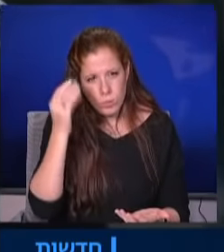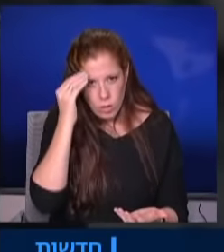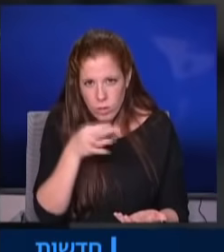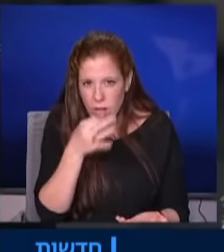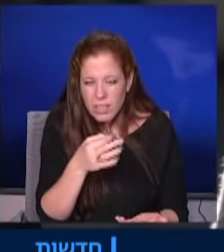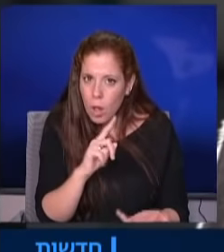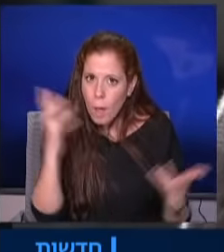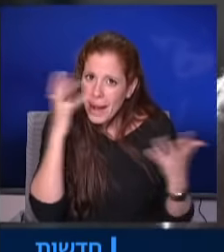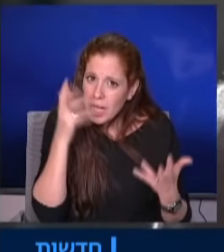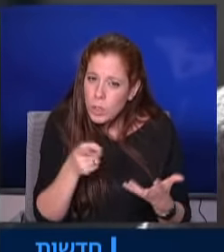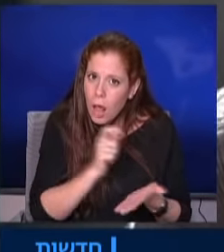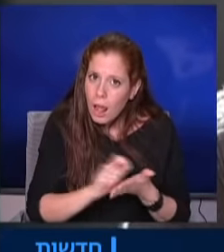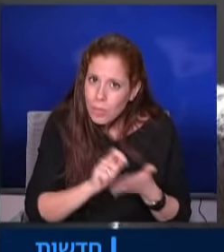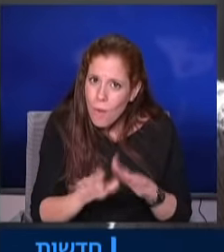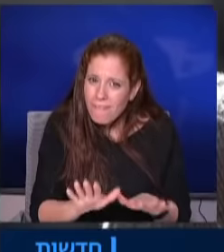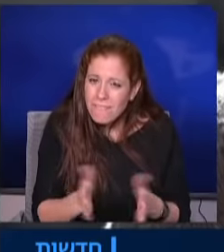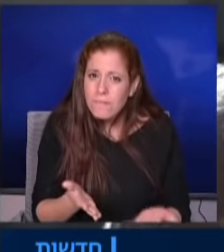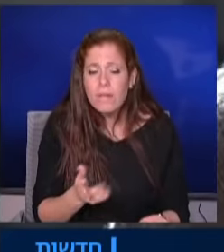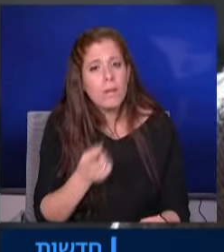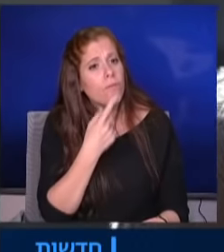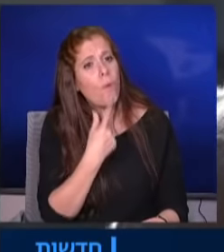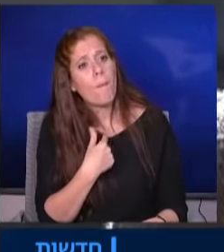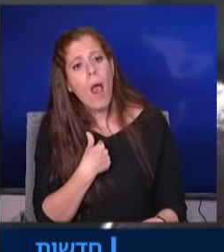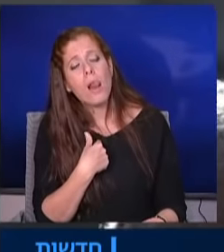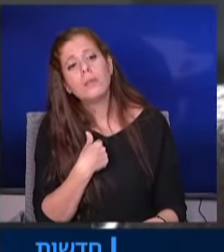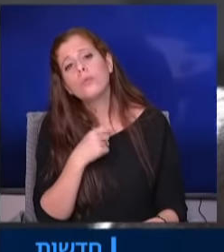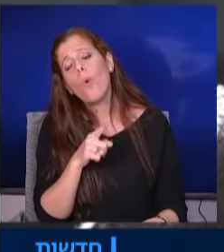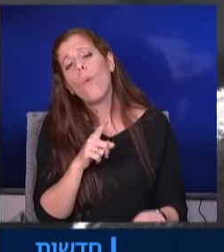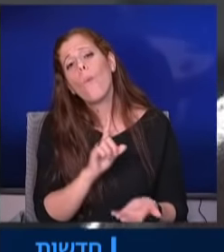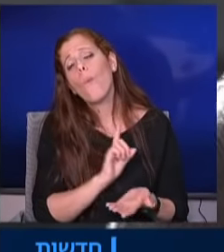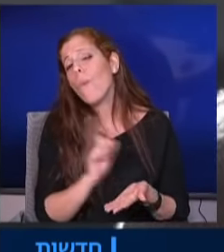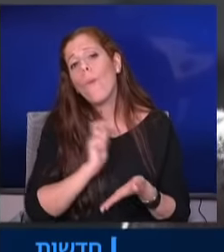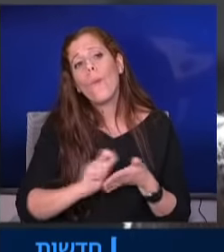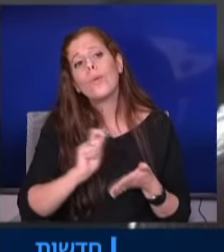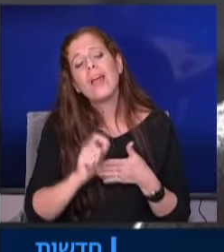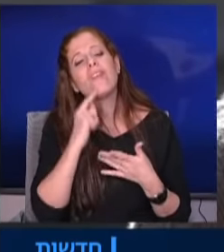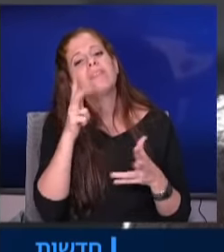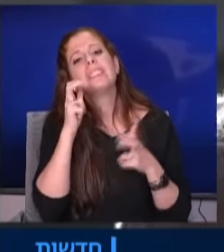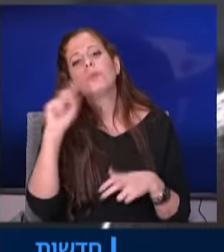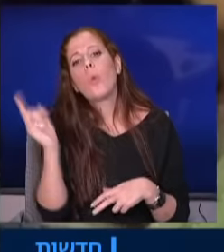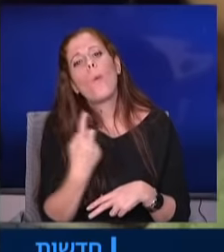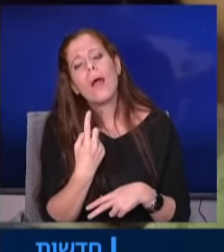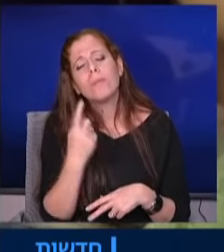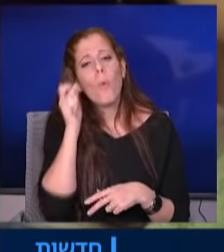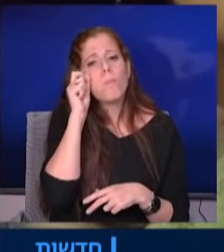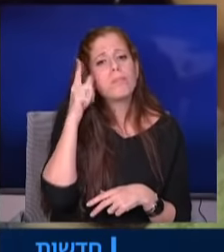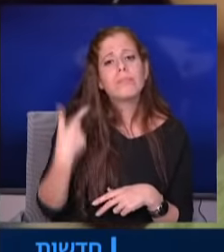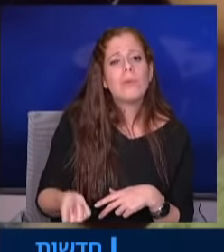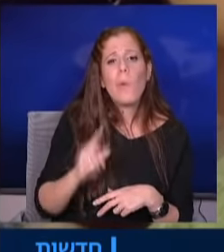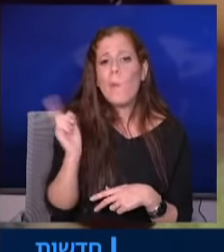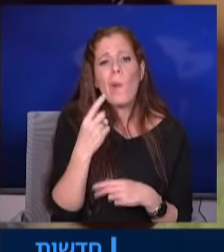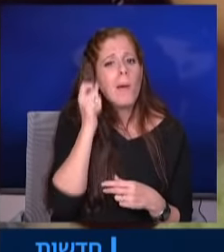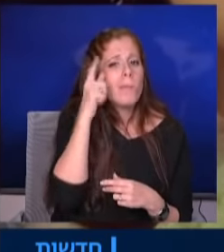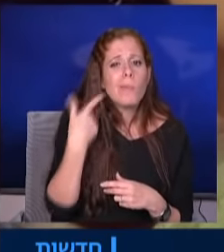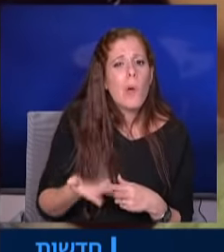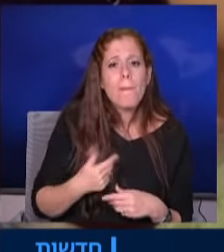לא מלחיץ אותך לכתוב ככה? והוא אמר לי, שהוא לא כותב לפי הציפיות של כולם, הוא לא מעניין אותו כולם.